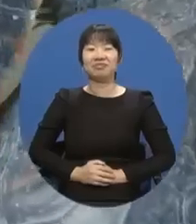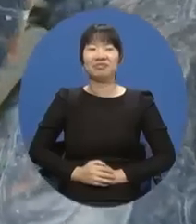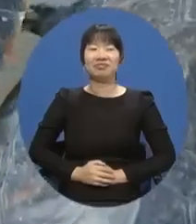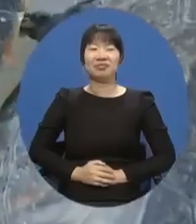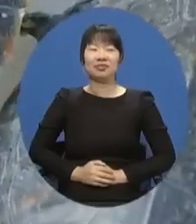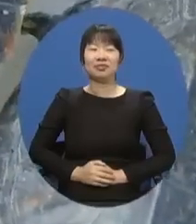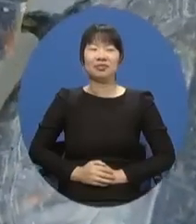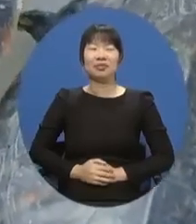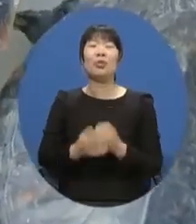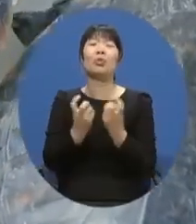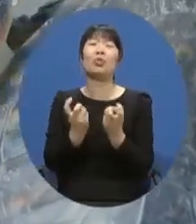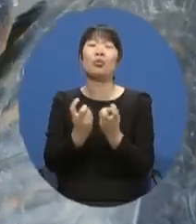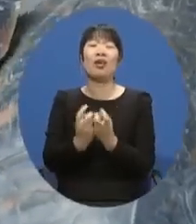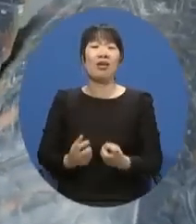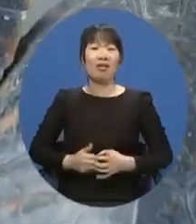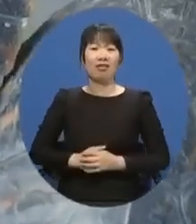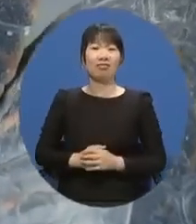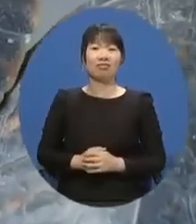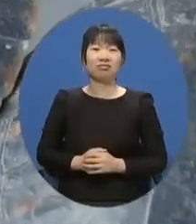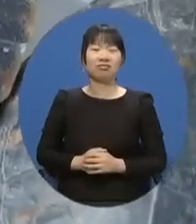어떻게 했어?